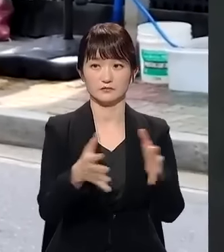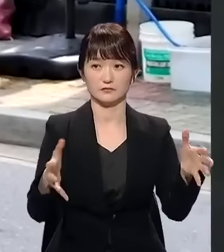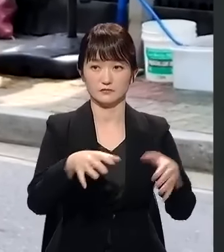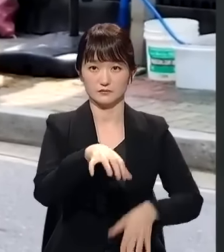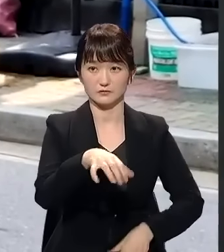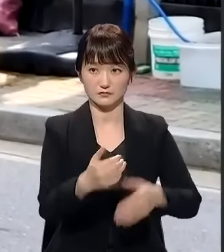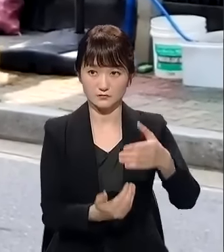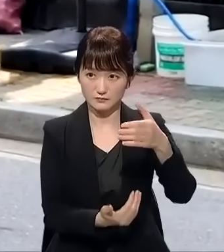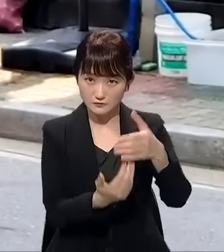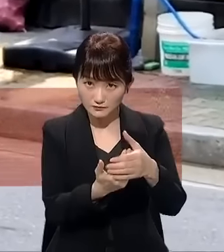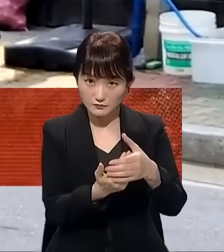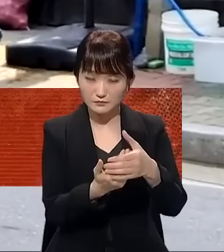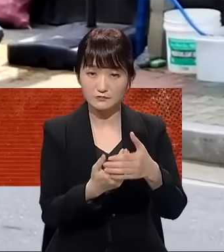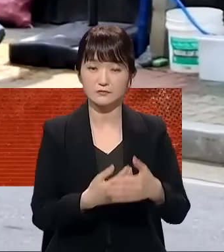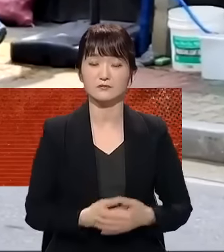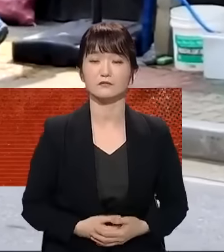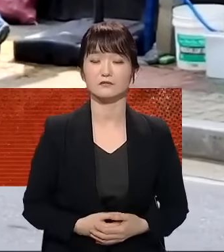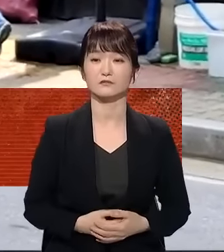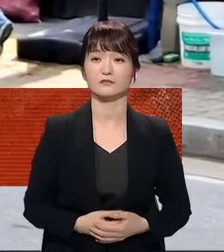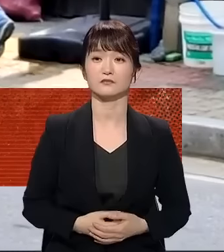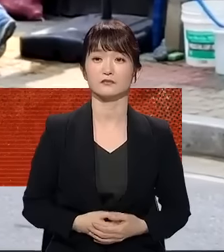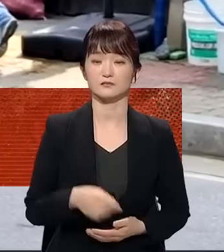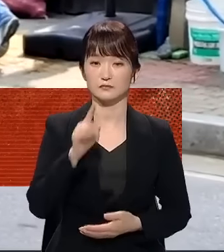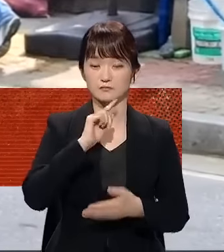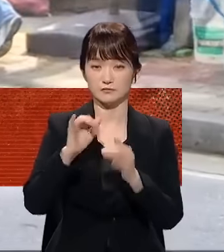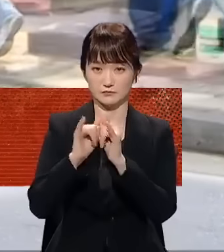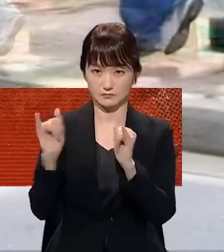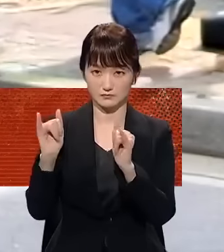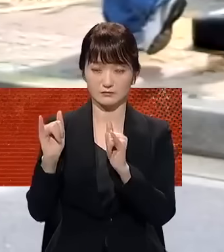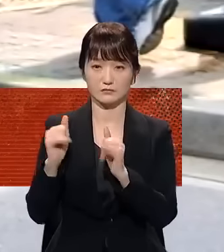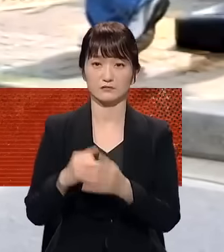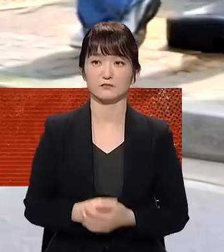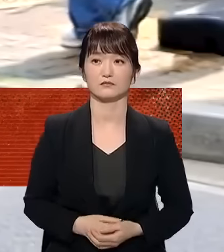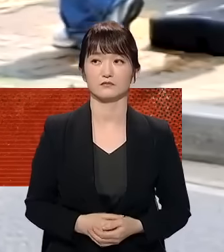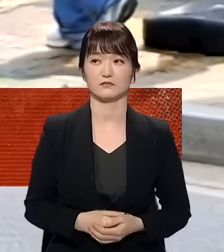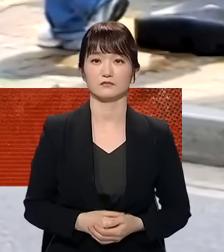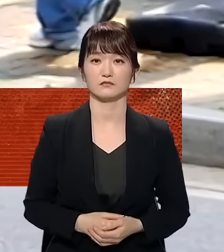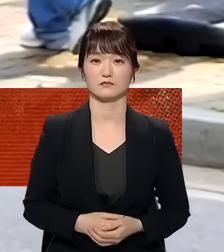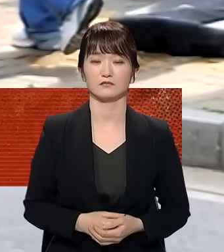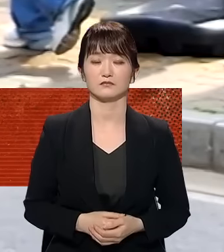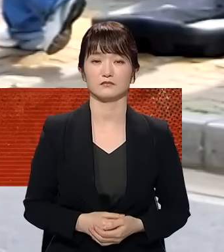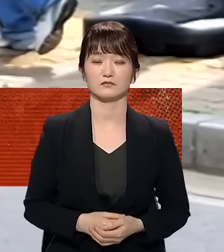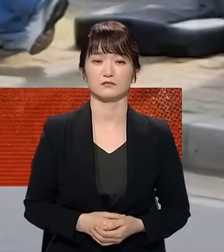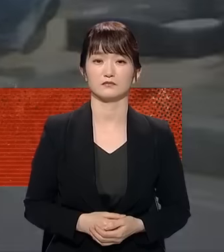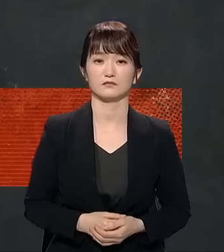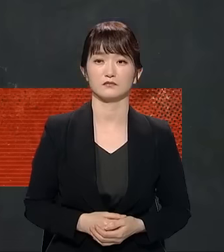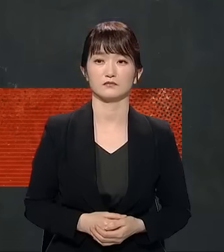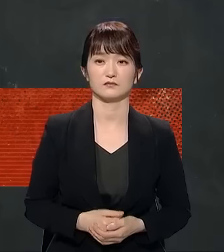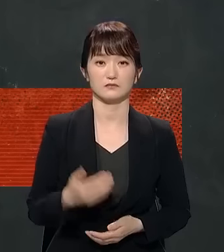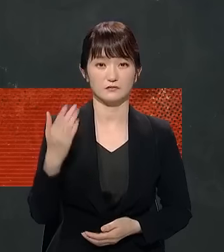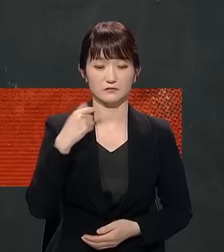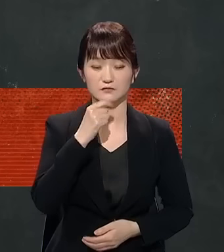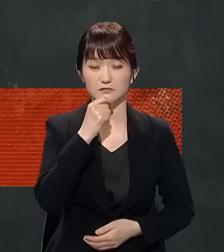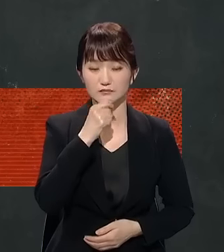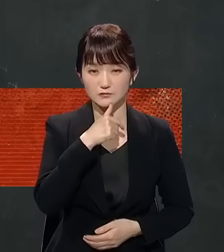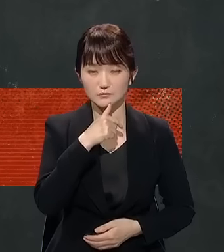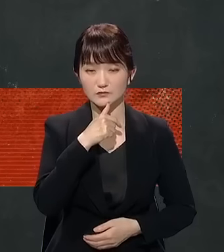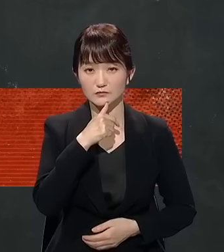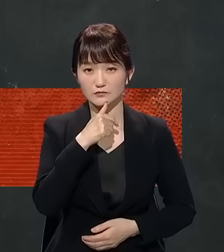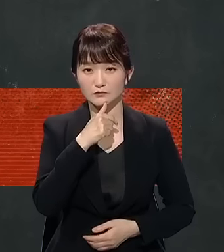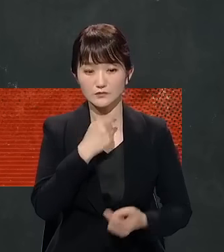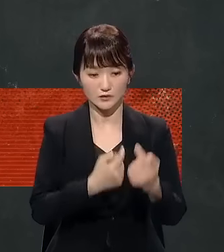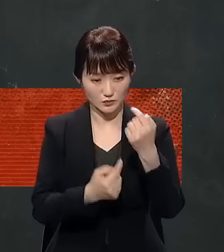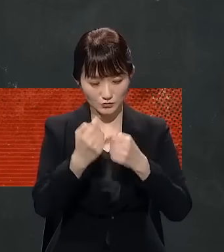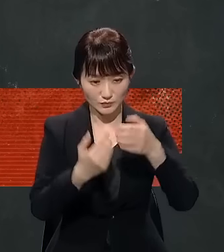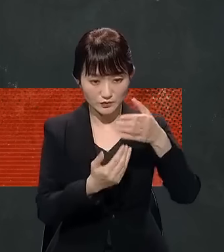단지에서 벌어진 상황인데요. 당시 그 제보자에 따르게 되면은 이 주민이 지난 월요일 날 사건 반장에서 제보한 사건이 있습니다.